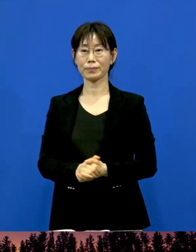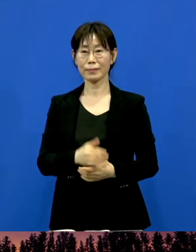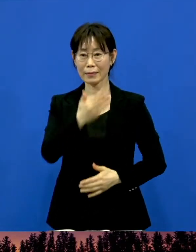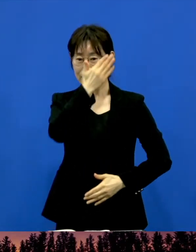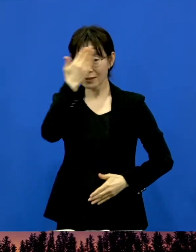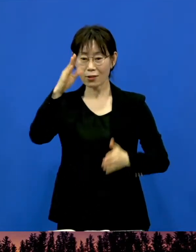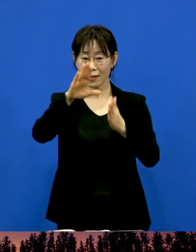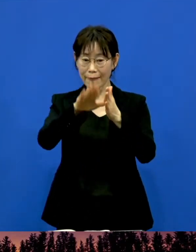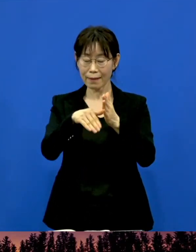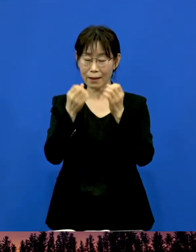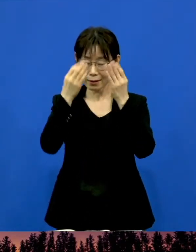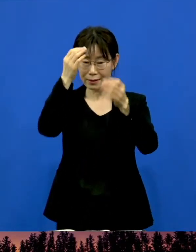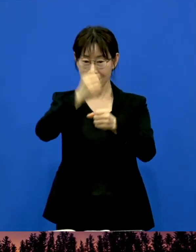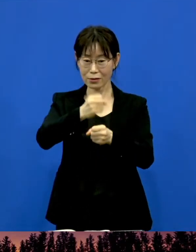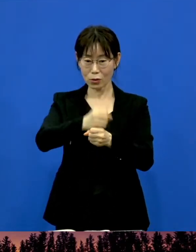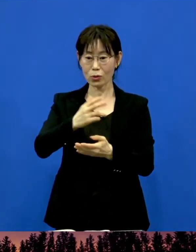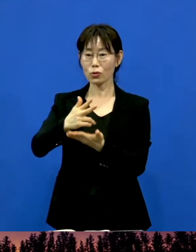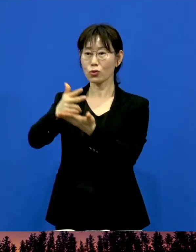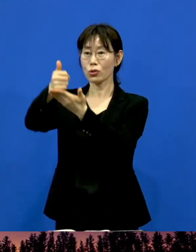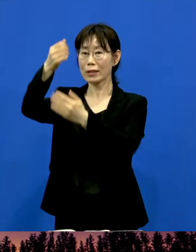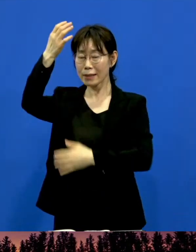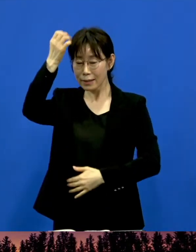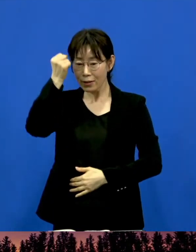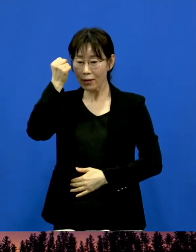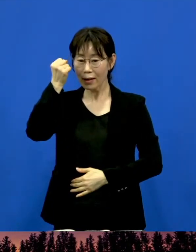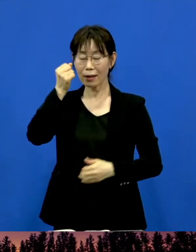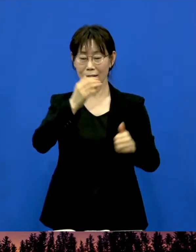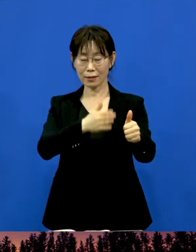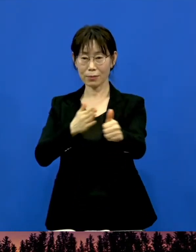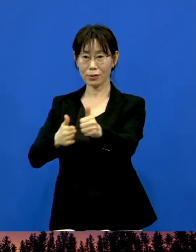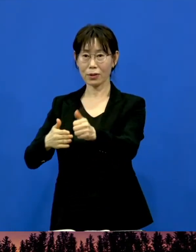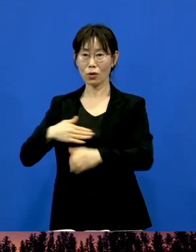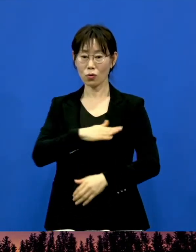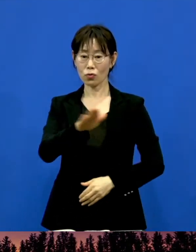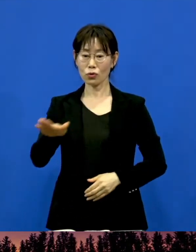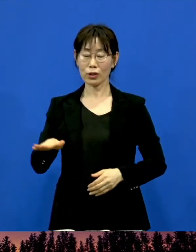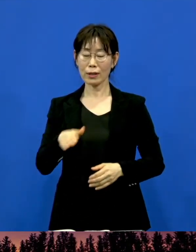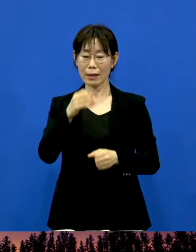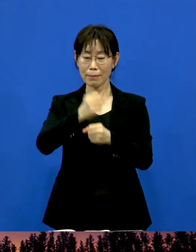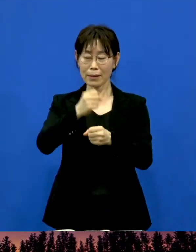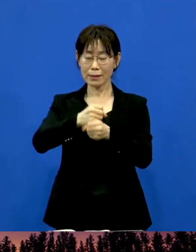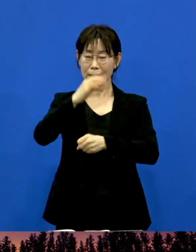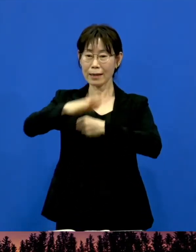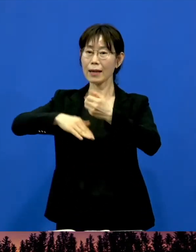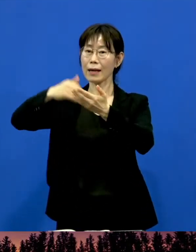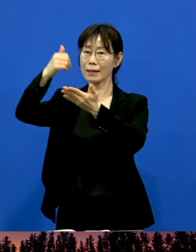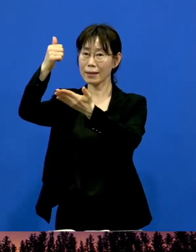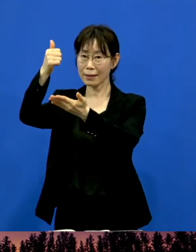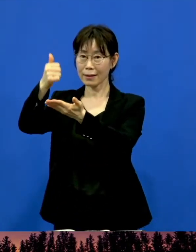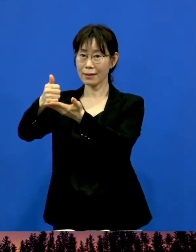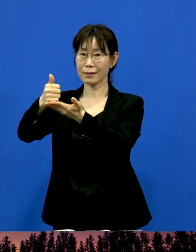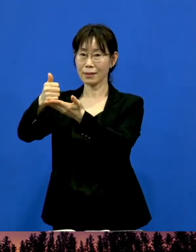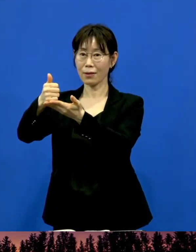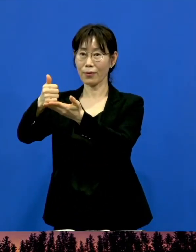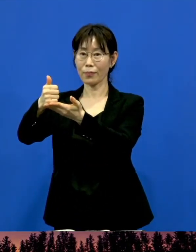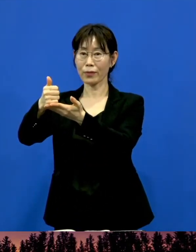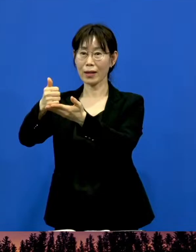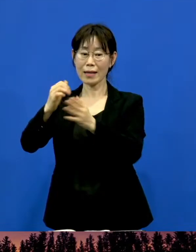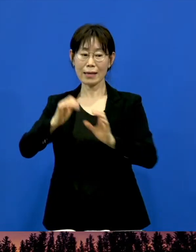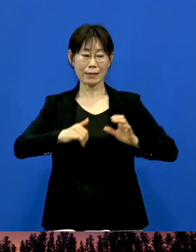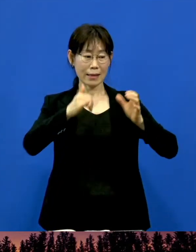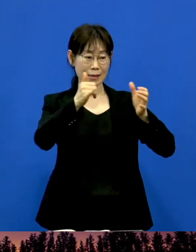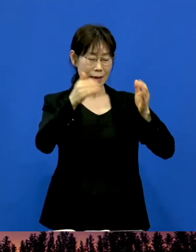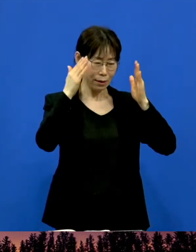청년의 때에 창조주를 기억하라는 거예요. 우리를 만드신 하나님이 우리를 그렇게 디자인하셨다는 거예요. 이 세상에 눈에 보이는 것으로